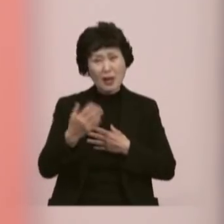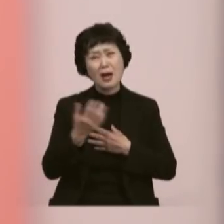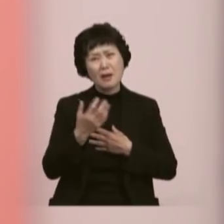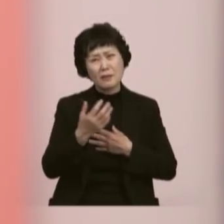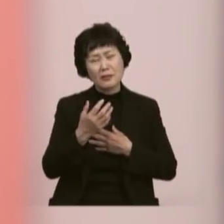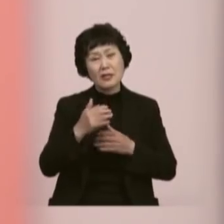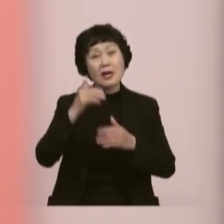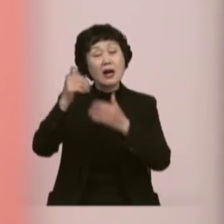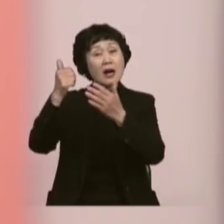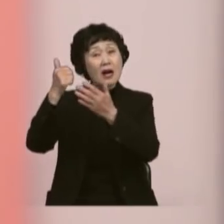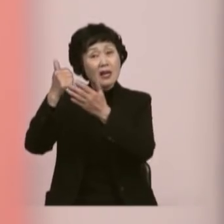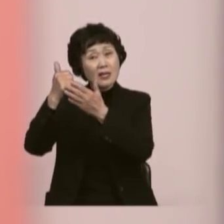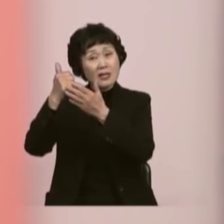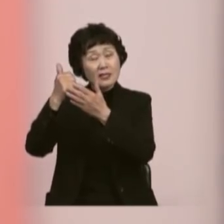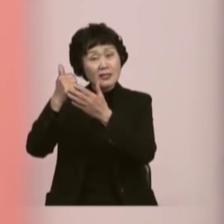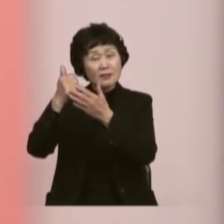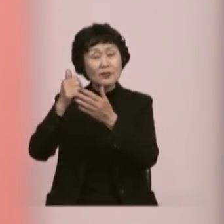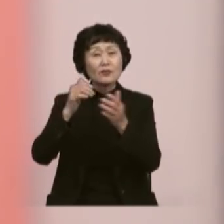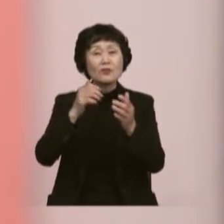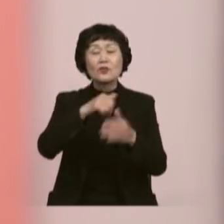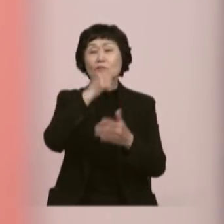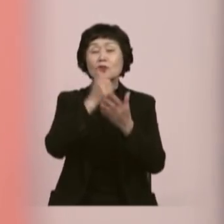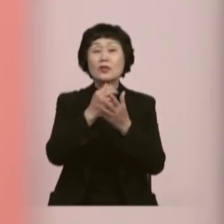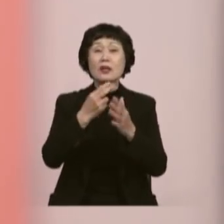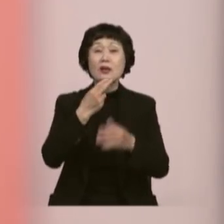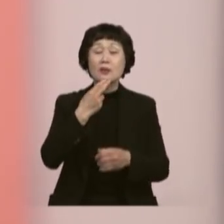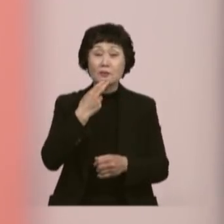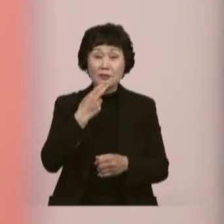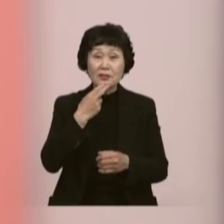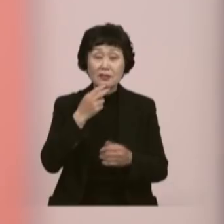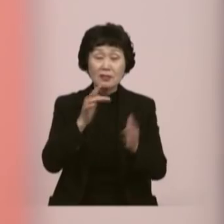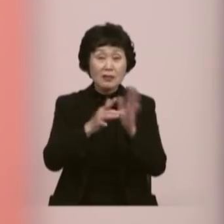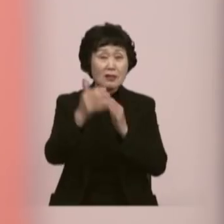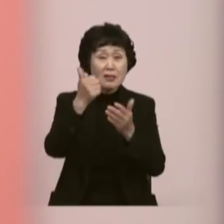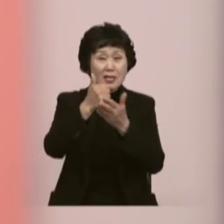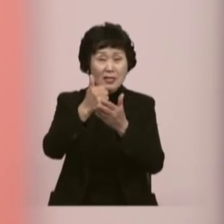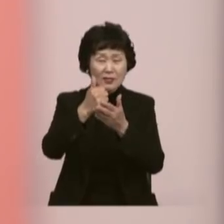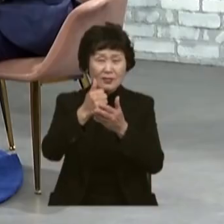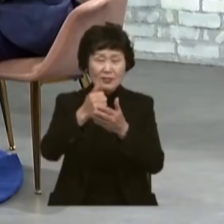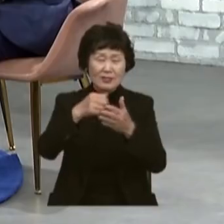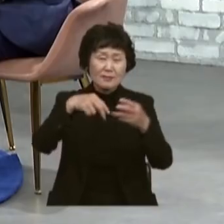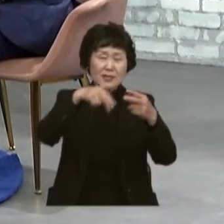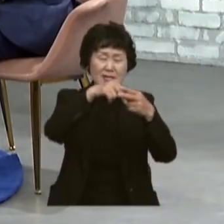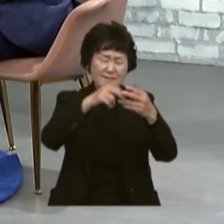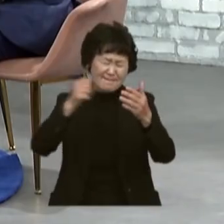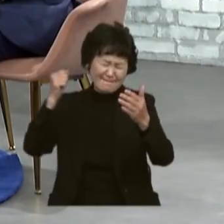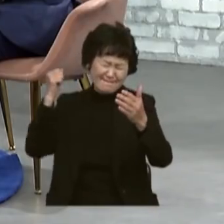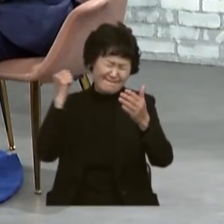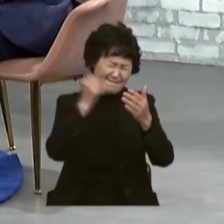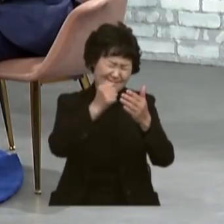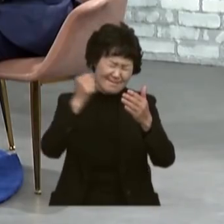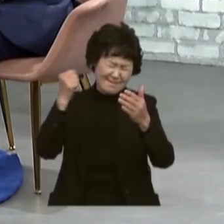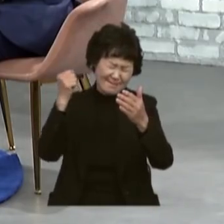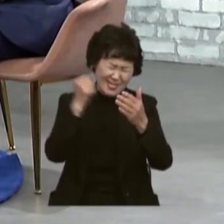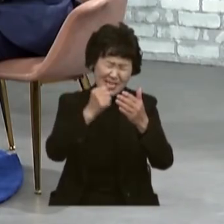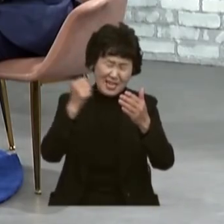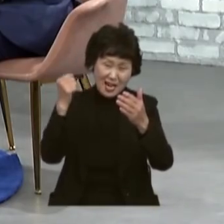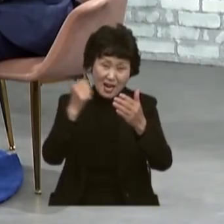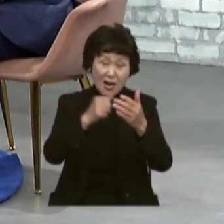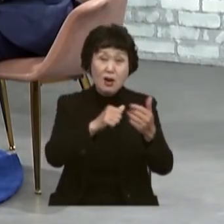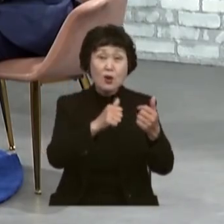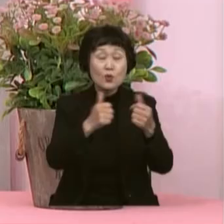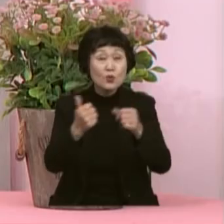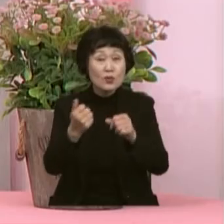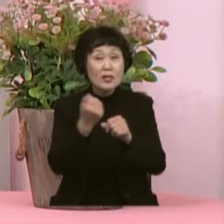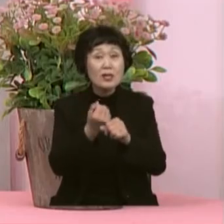자기 아들을 십자가에 끌고 갈 때 얼마나 제가 정말 수천 번 울면서 불렀어요. 그래서 제가 우리 딸한테 미국 가가지고도